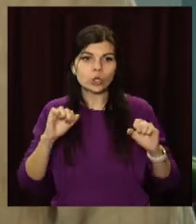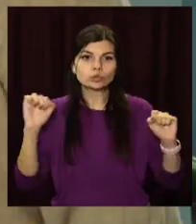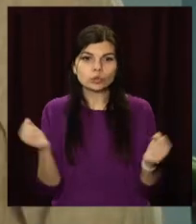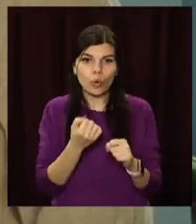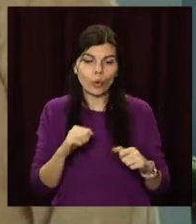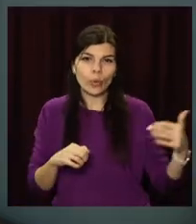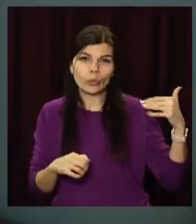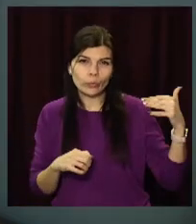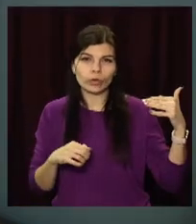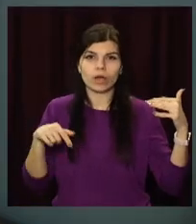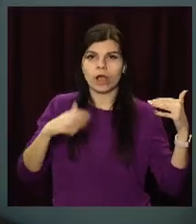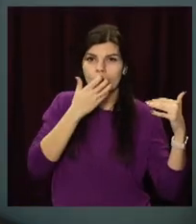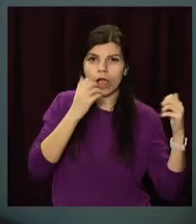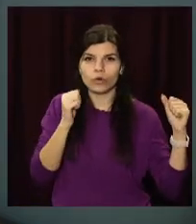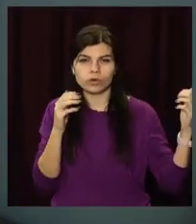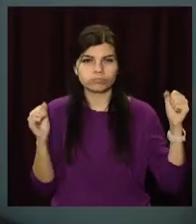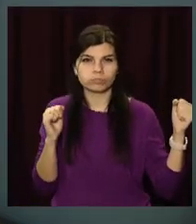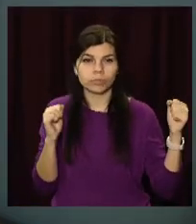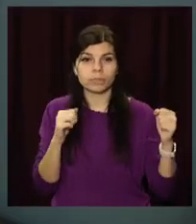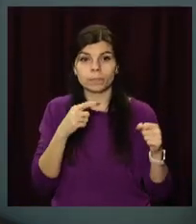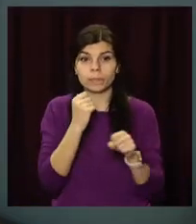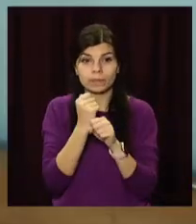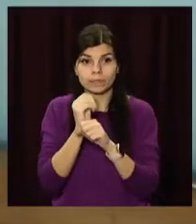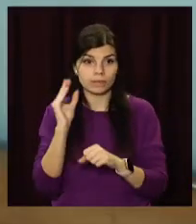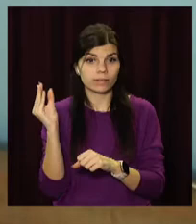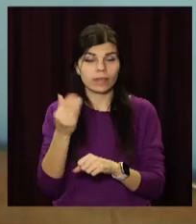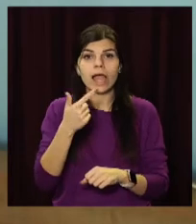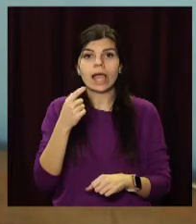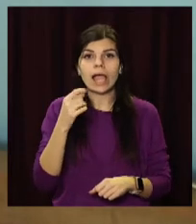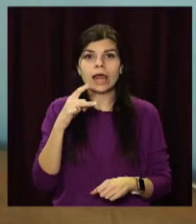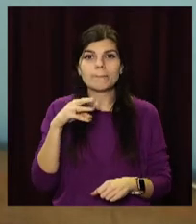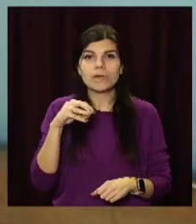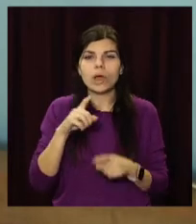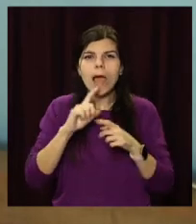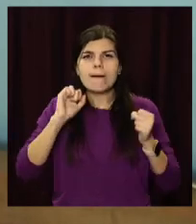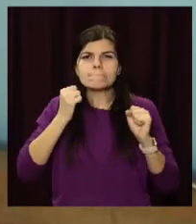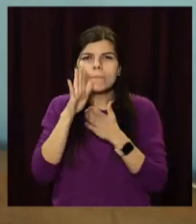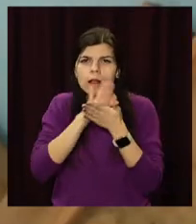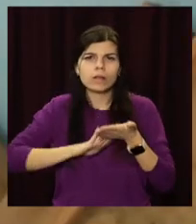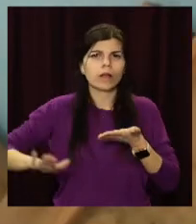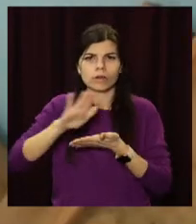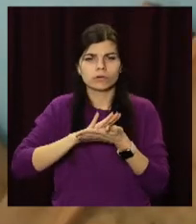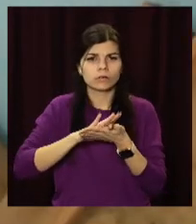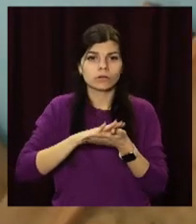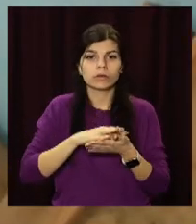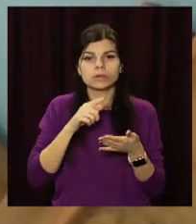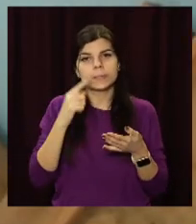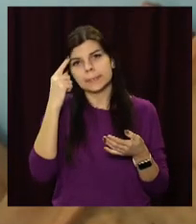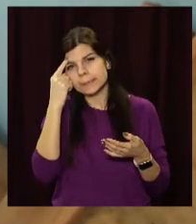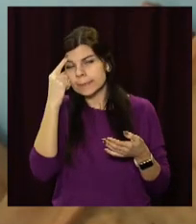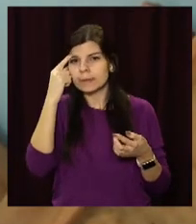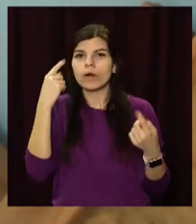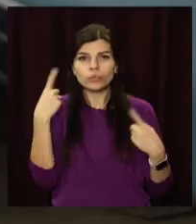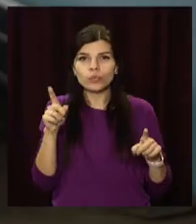скорость теплопередачи. Стіни, каже чоловік, оздобив герметичними панелями та поліетиленовими плівками. Зізнається, розглядав і інші